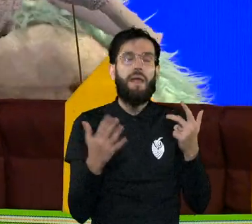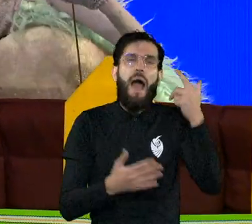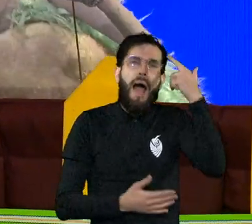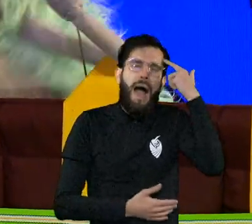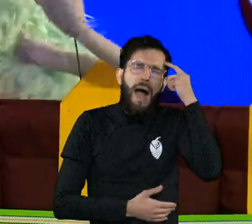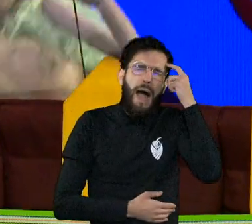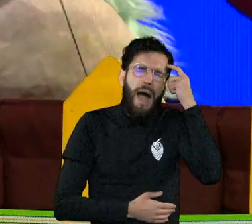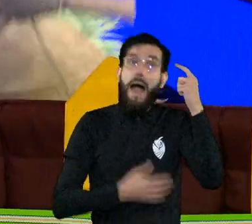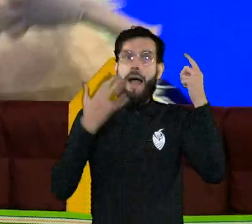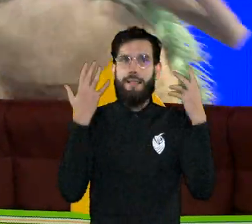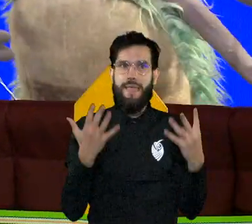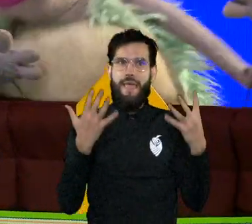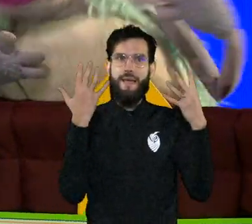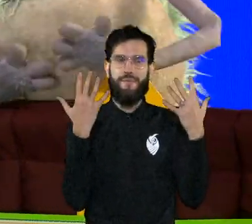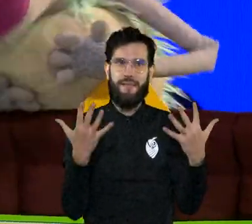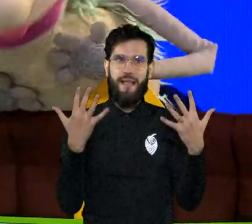jaj.